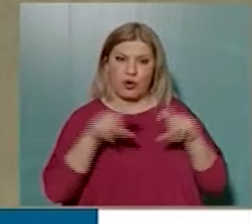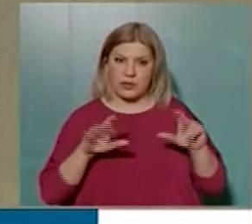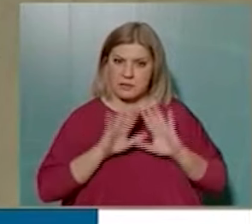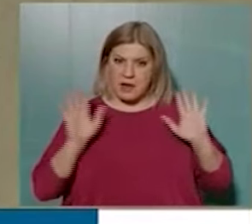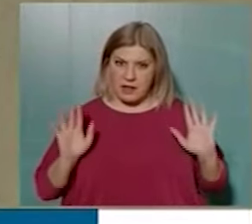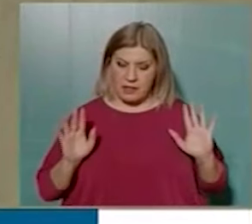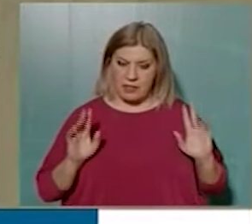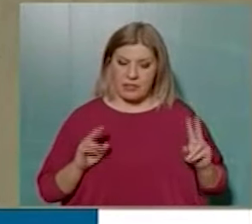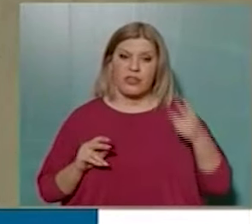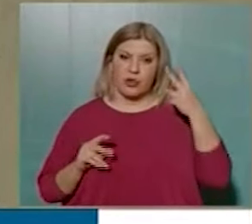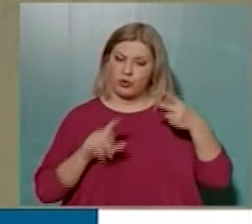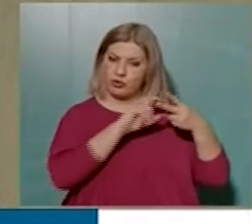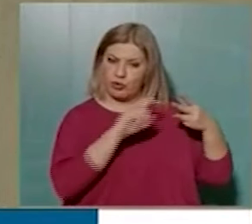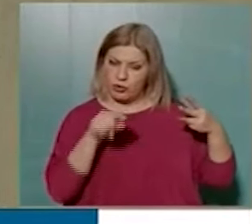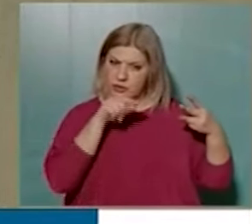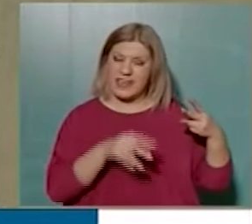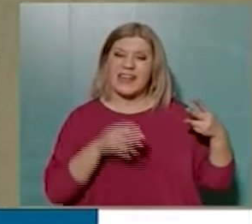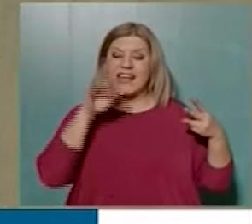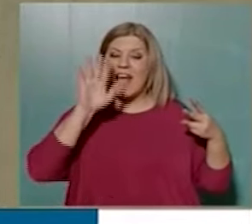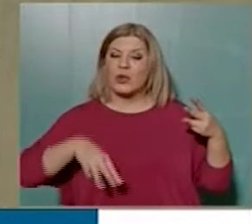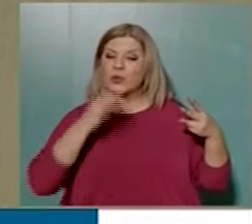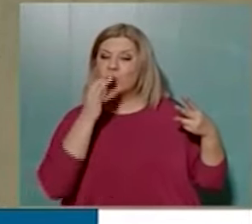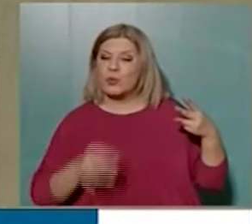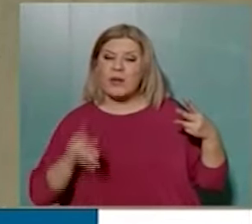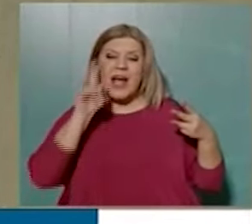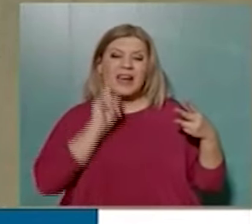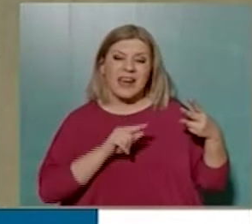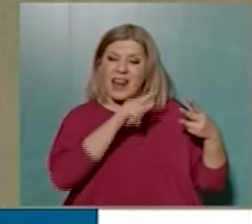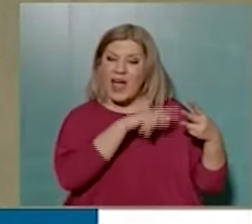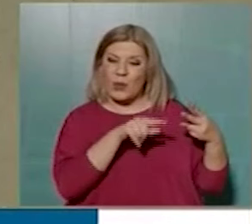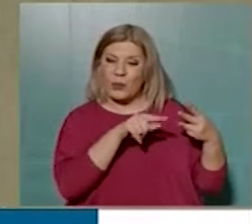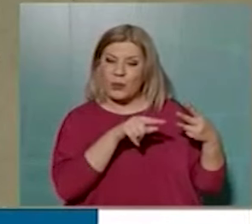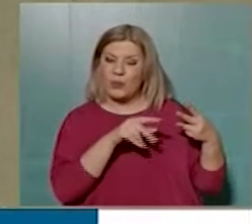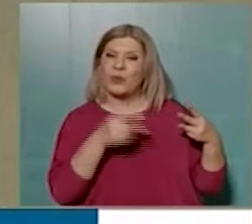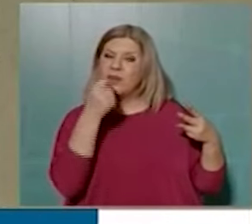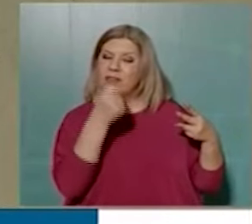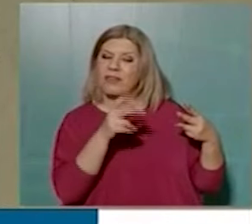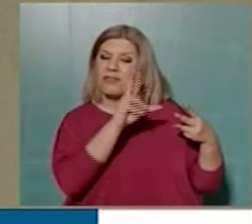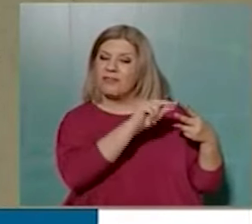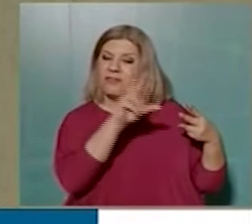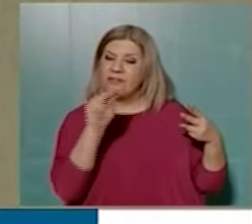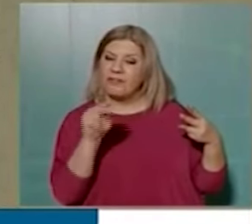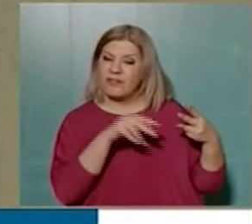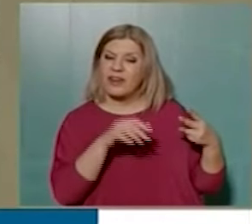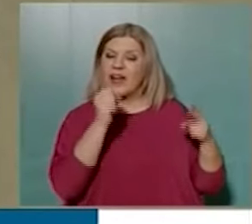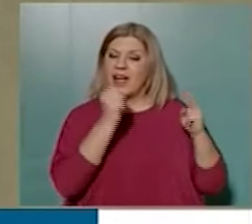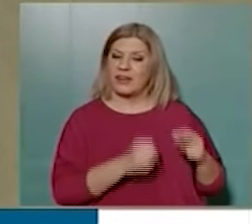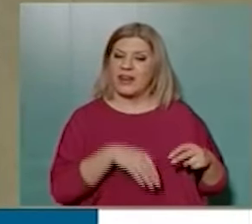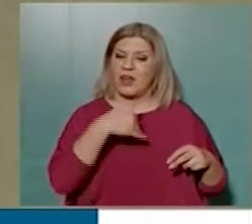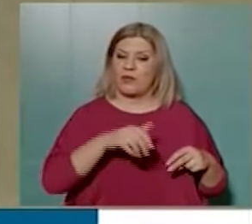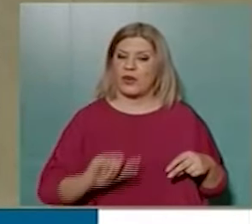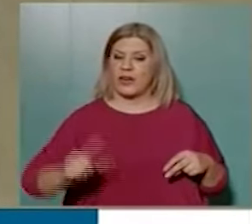θεωρείτε δηλαδή δίκαιο οι κάτοικοι της κάτω τούμπας της χαριλάου να χρεώνονται με τον ίδιο συντελεστή με τους κατοίκους της